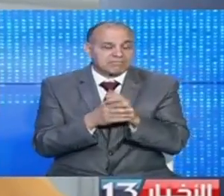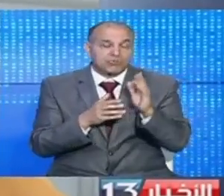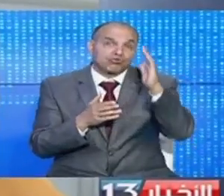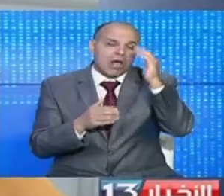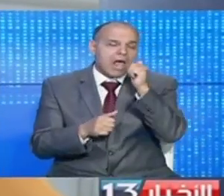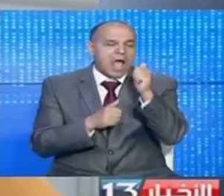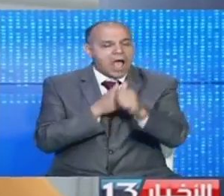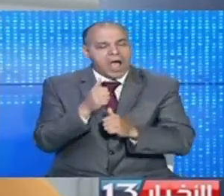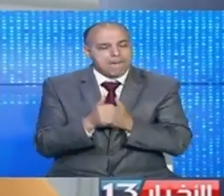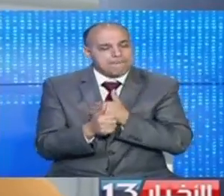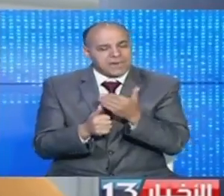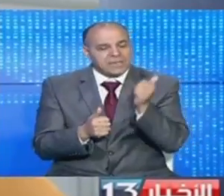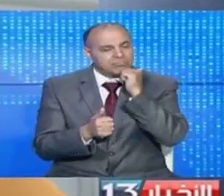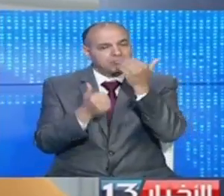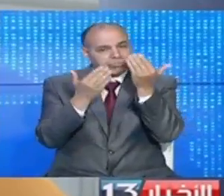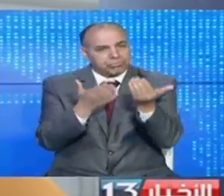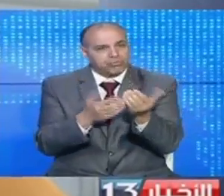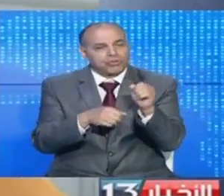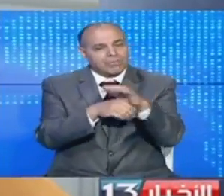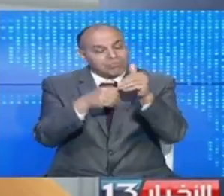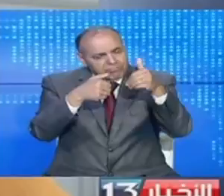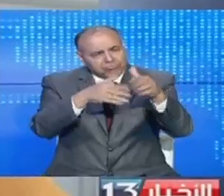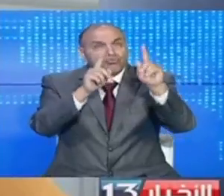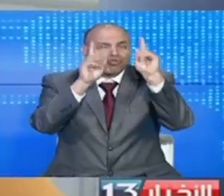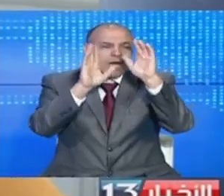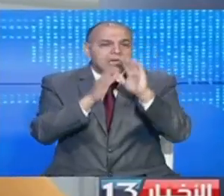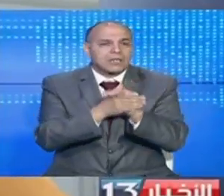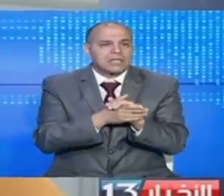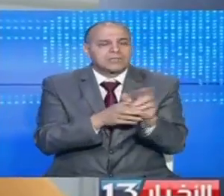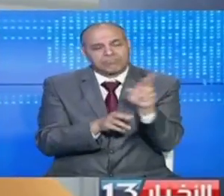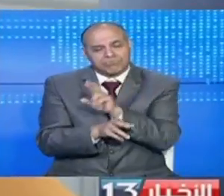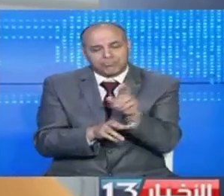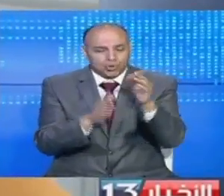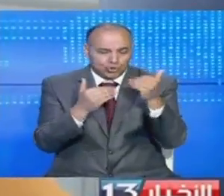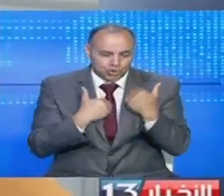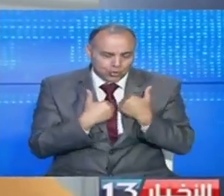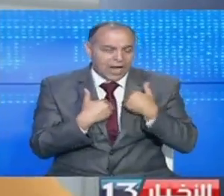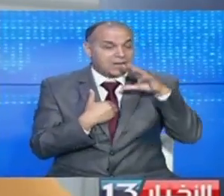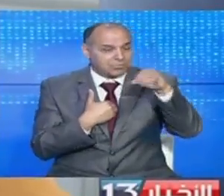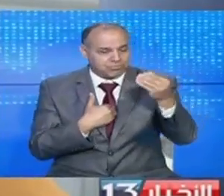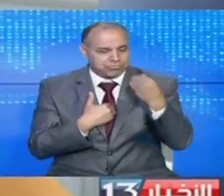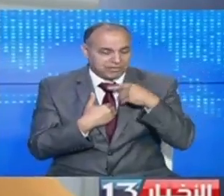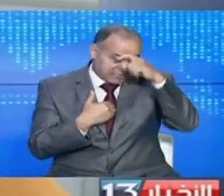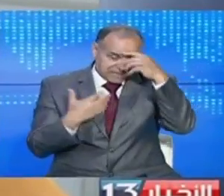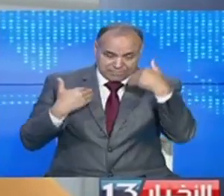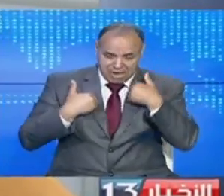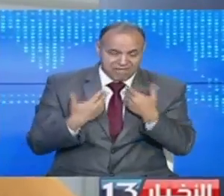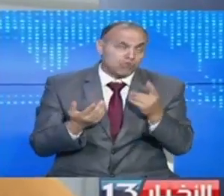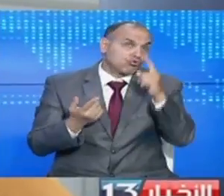وان شاء الله تمشي علينا الكورونا ونمشي لهم نروح لهم، وان شاء الله هم يجوني يجوا يصيفوا ان شاء